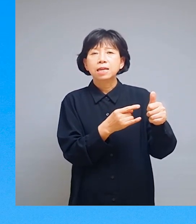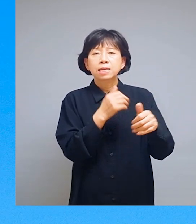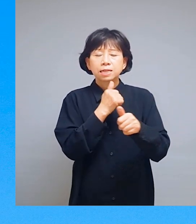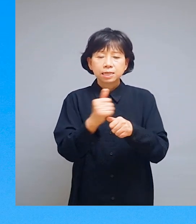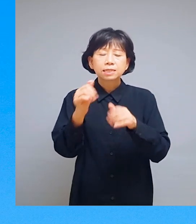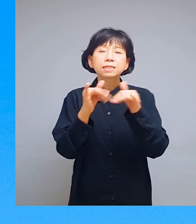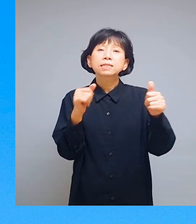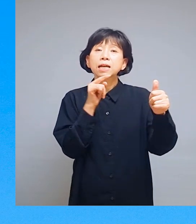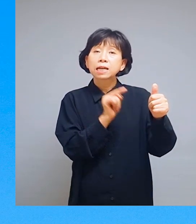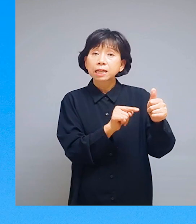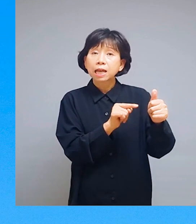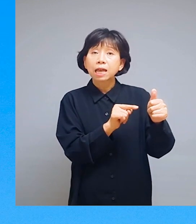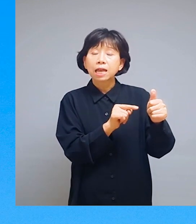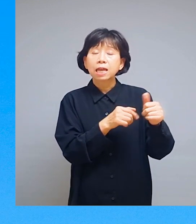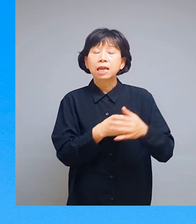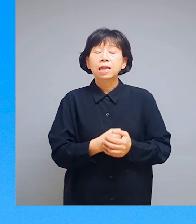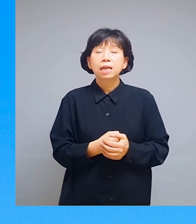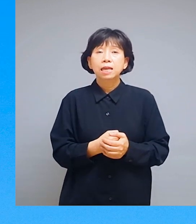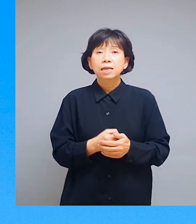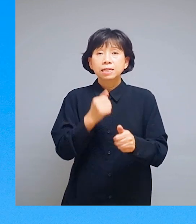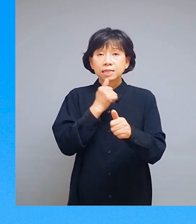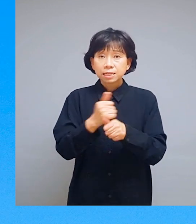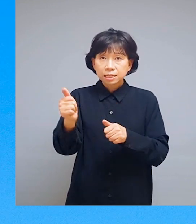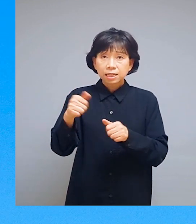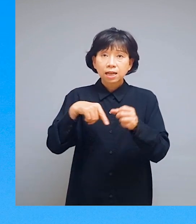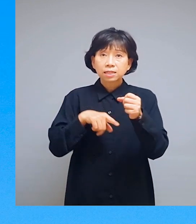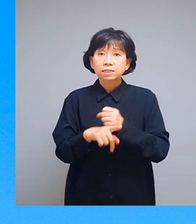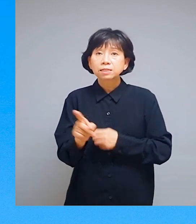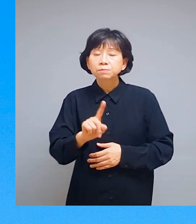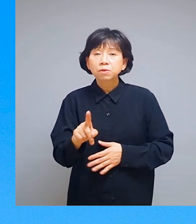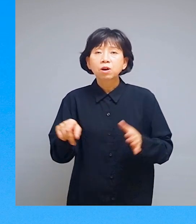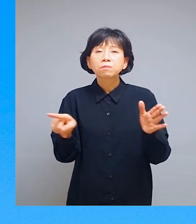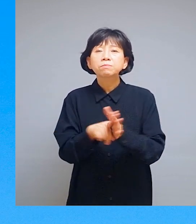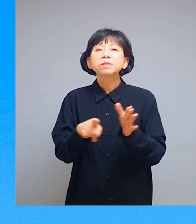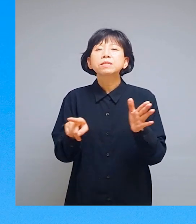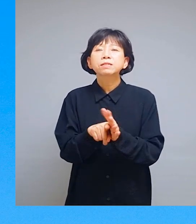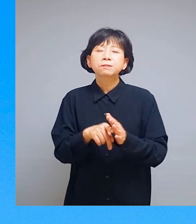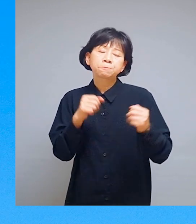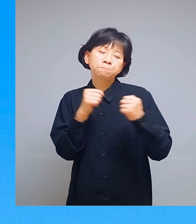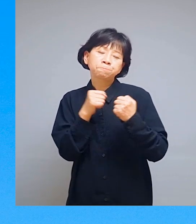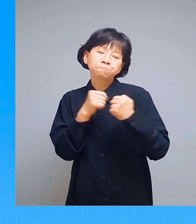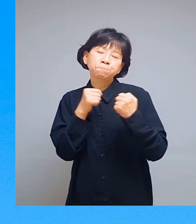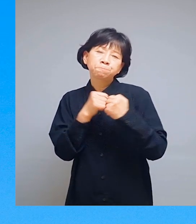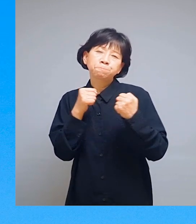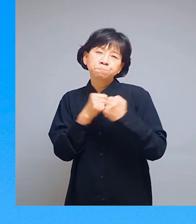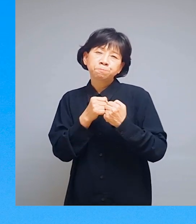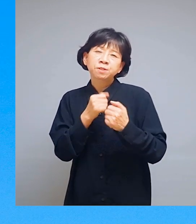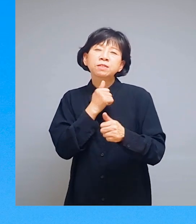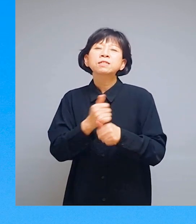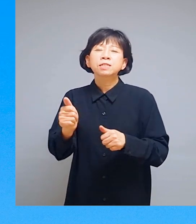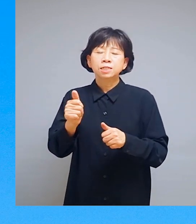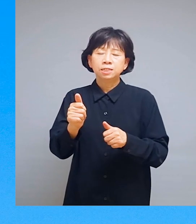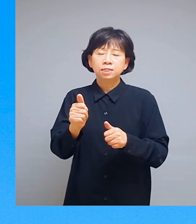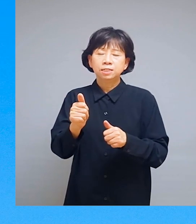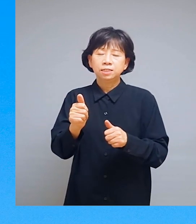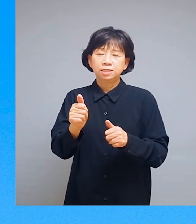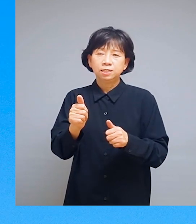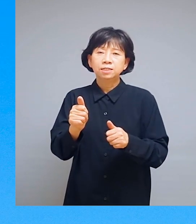이기는 그에게. 그럼 여기서 이긴다라는 말은요, 믿음의 싸움에서 끝까지 견디며 승리하는 것을